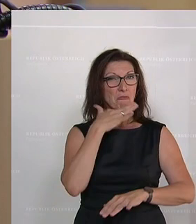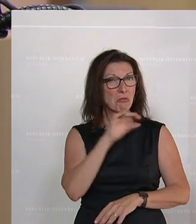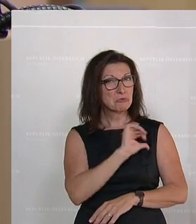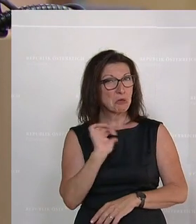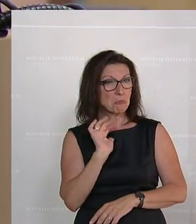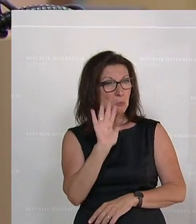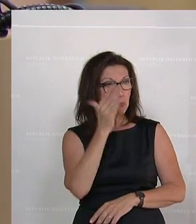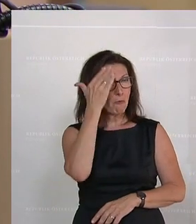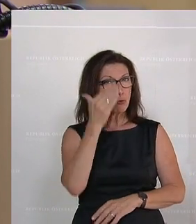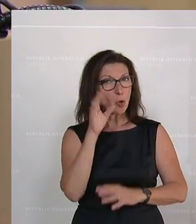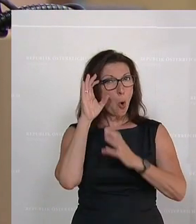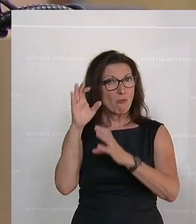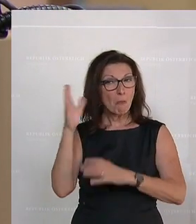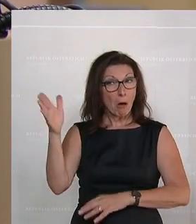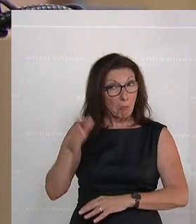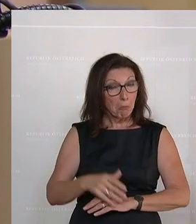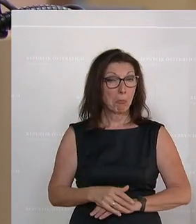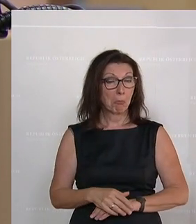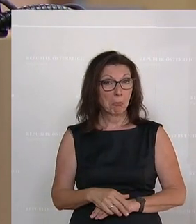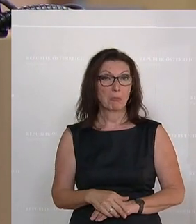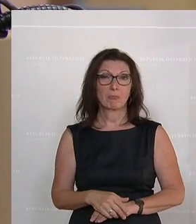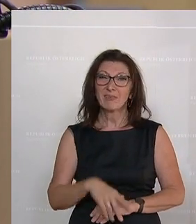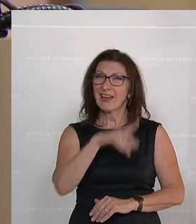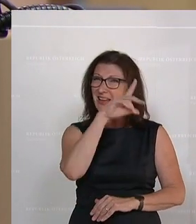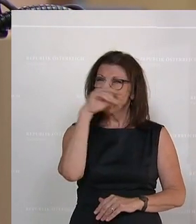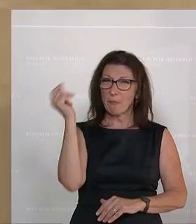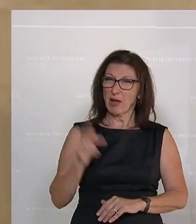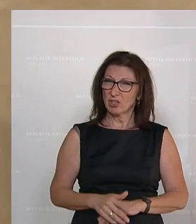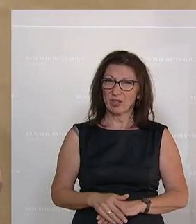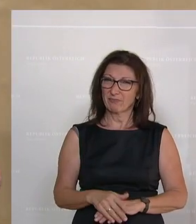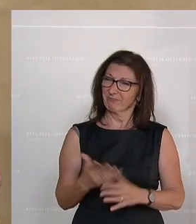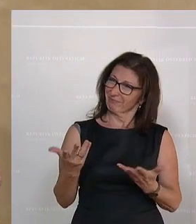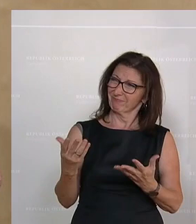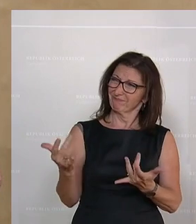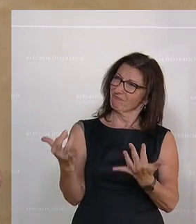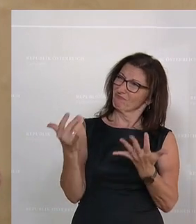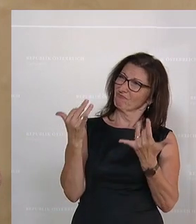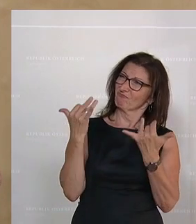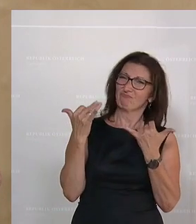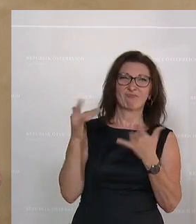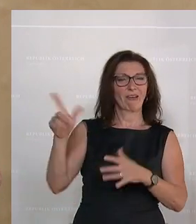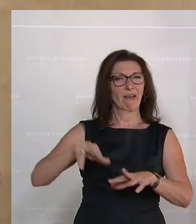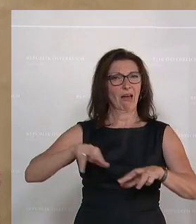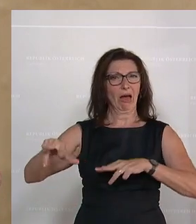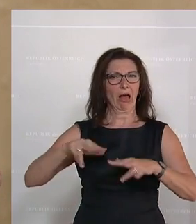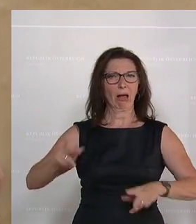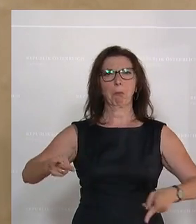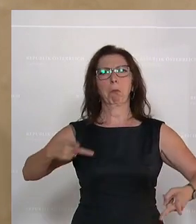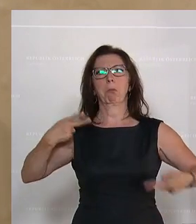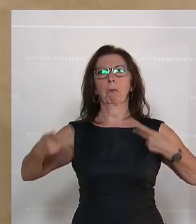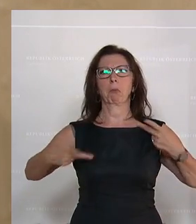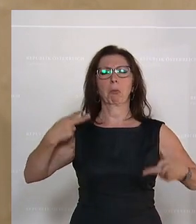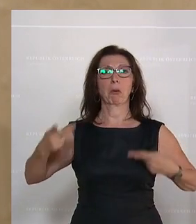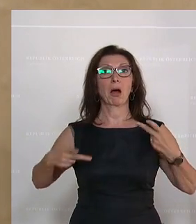der övp die menschen spüren die präpotenz dieser regierung meine sehr geschätzten damen und herren hochmut kommt